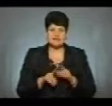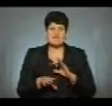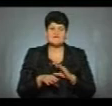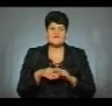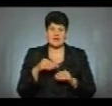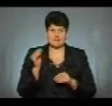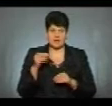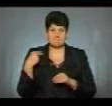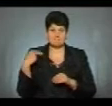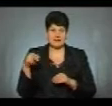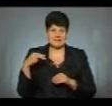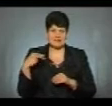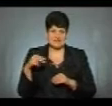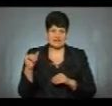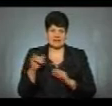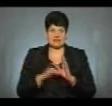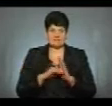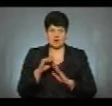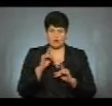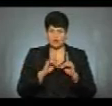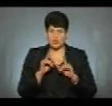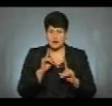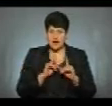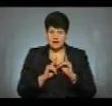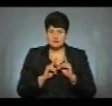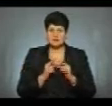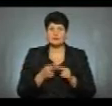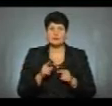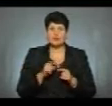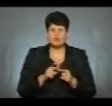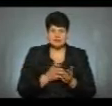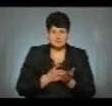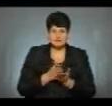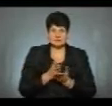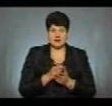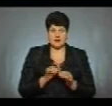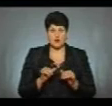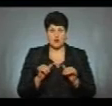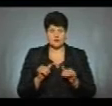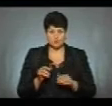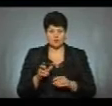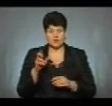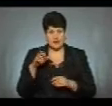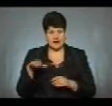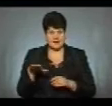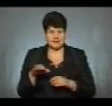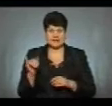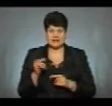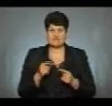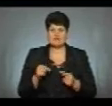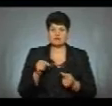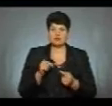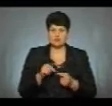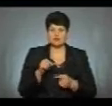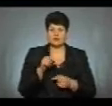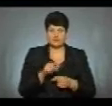вибори президента і Верховної Ради, оскільки це стратегія розвитку країни і, відповідно,